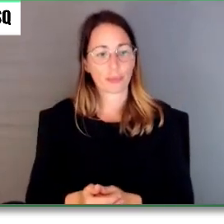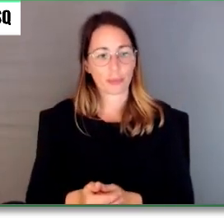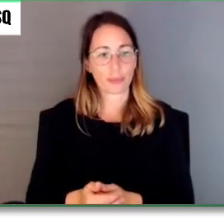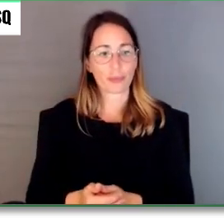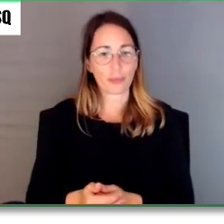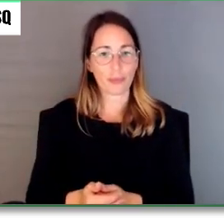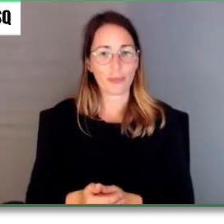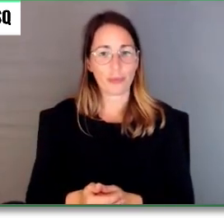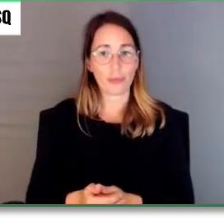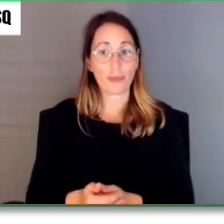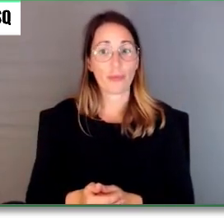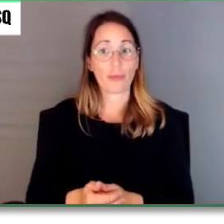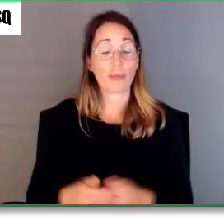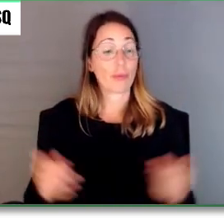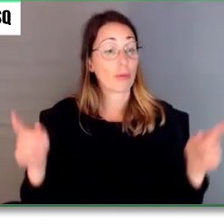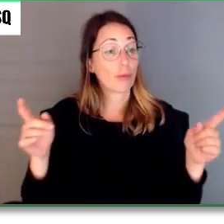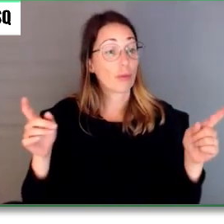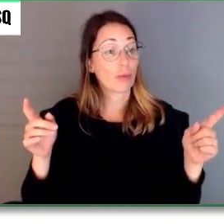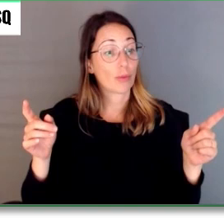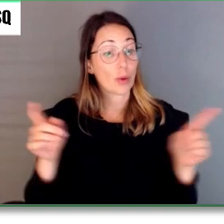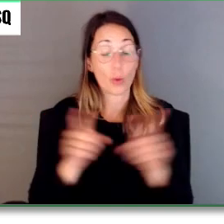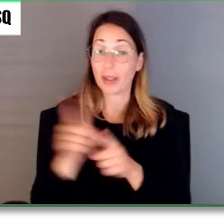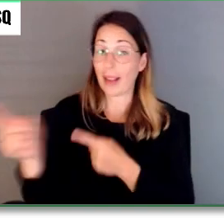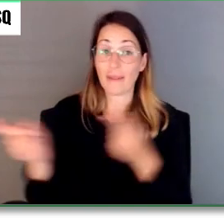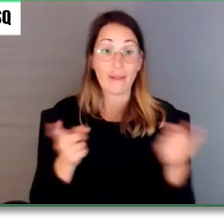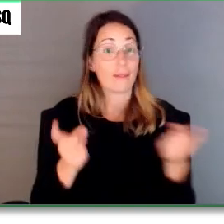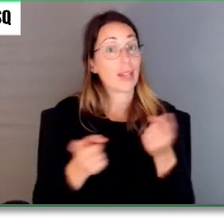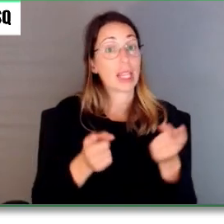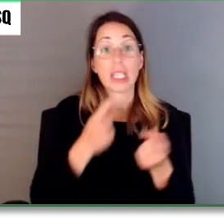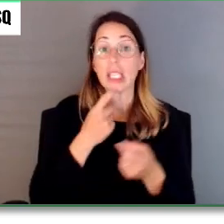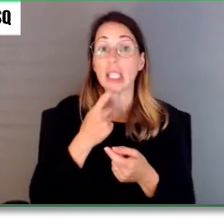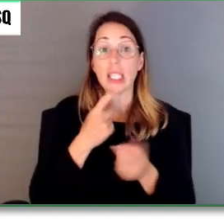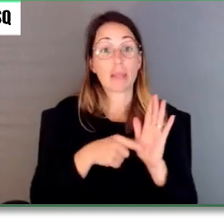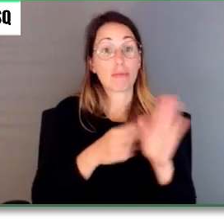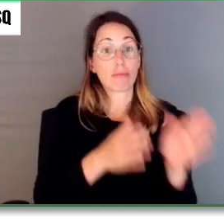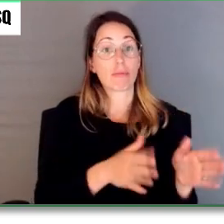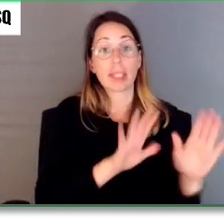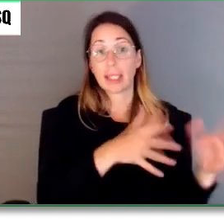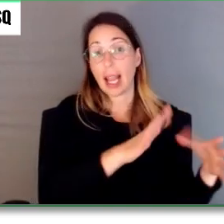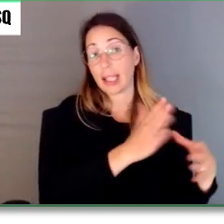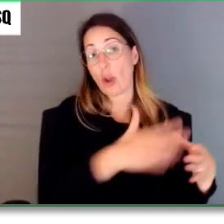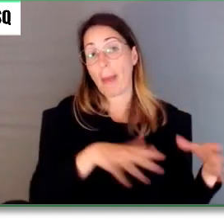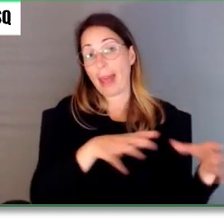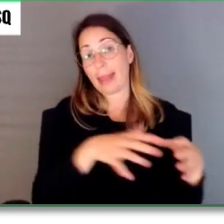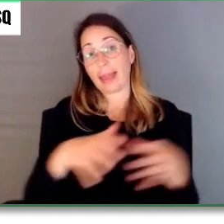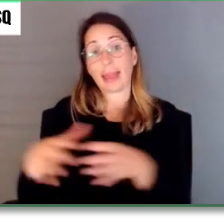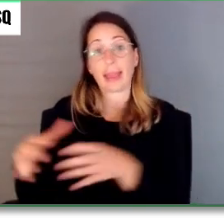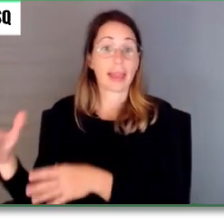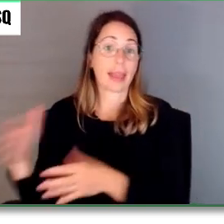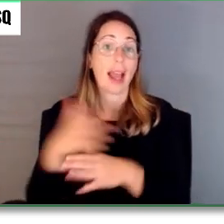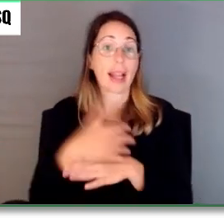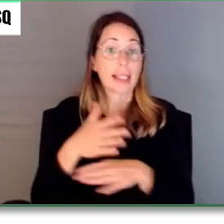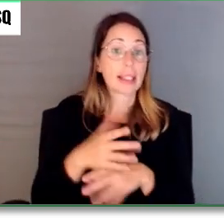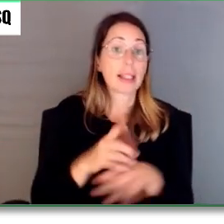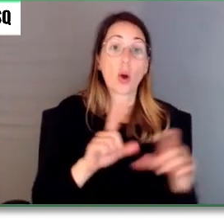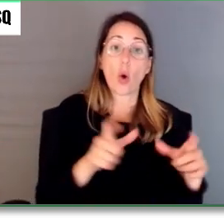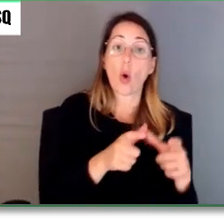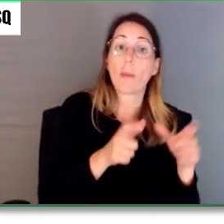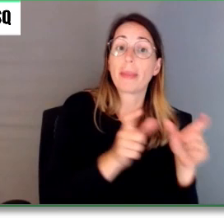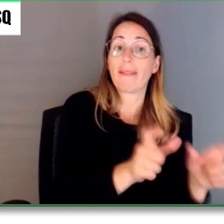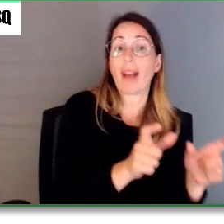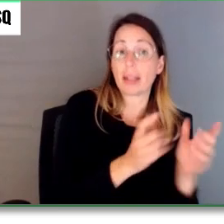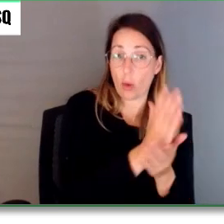On a invité des représentants de 5 domaines d'accès, des groupes de défense des droits, des groupes